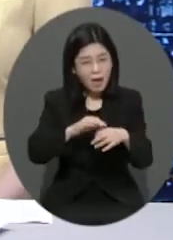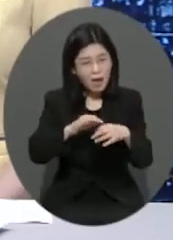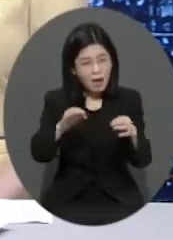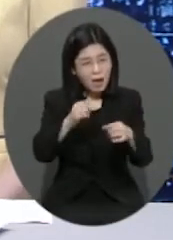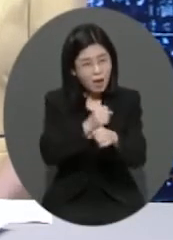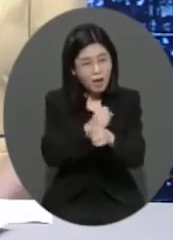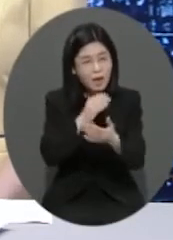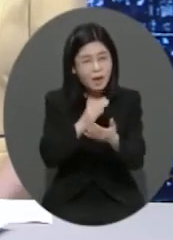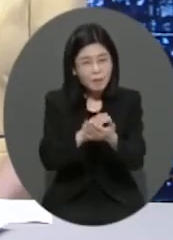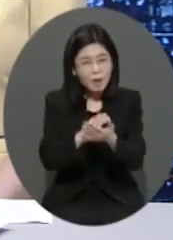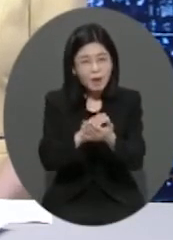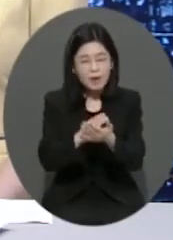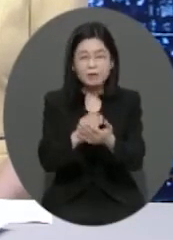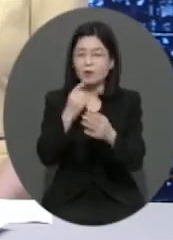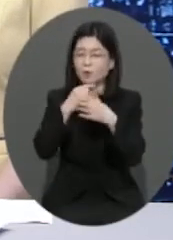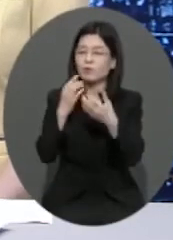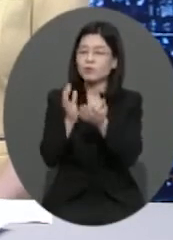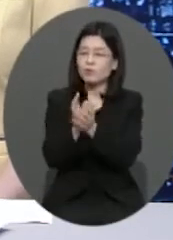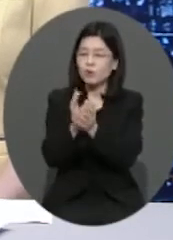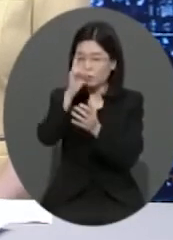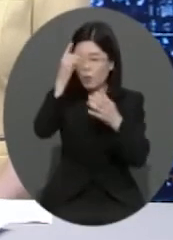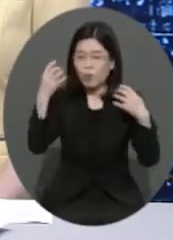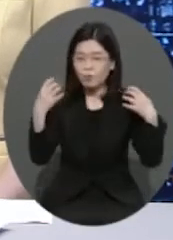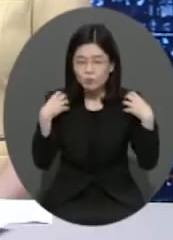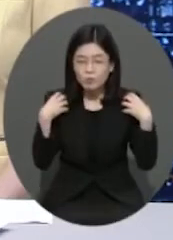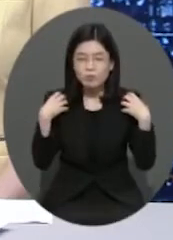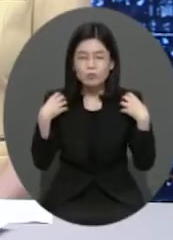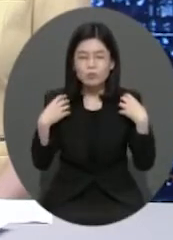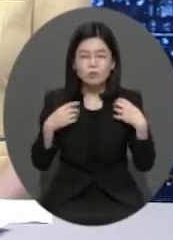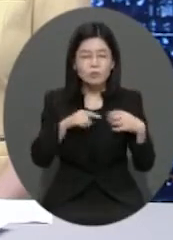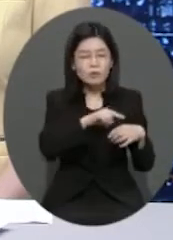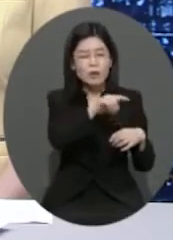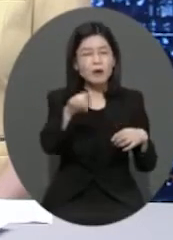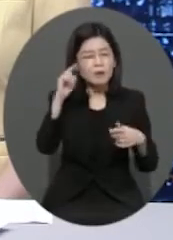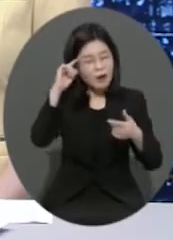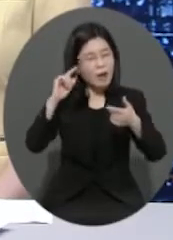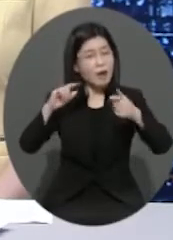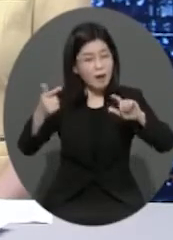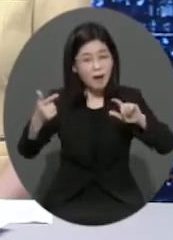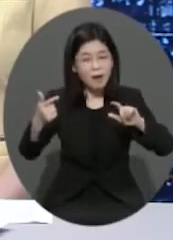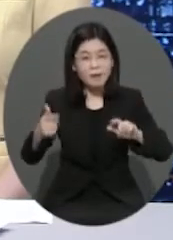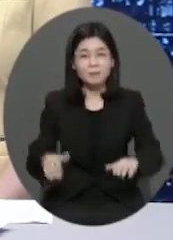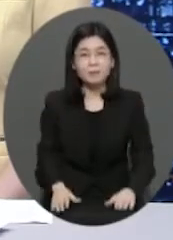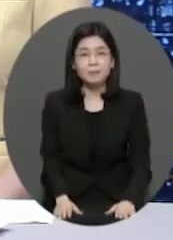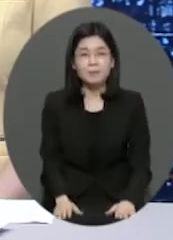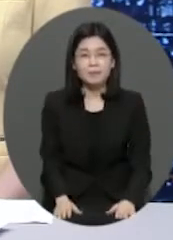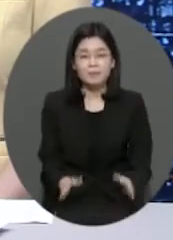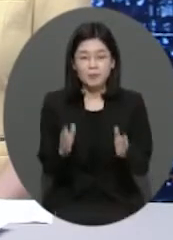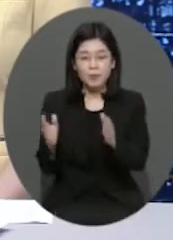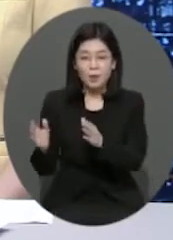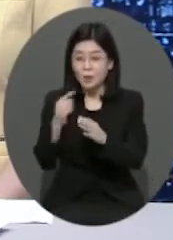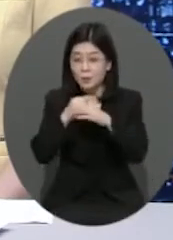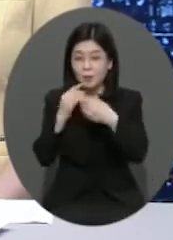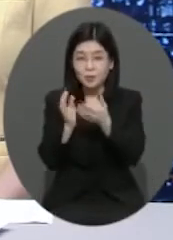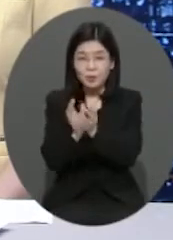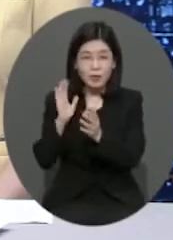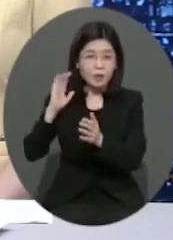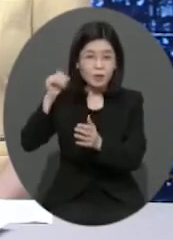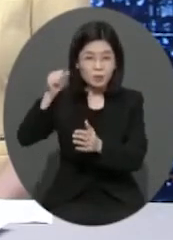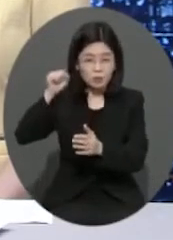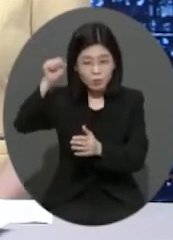재난 지원금 블랙홀에 빠진 모습인데요 한편 턱으로 민주당 대선 경선 일종의 연기된 가운데 대선 주자들은